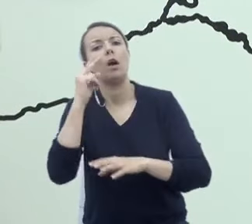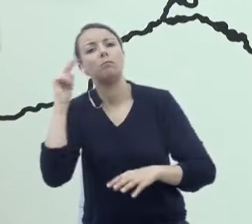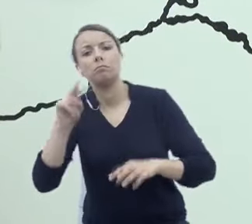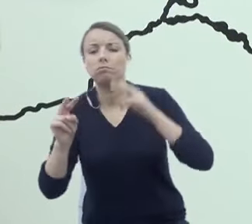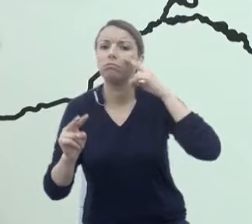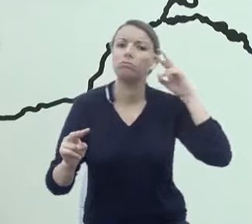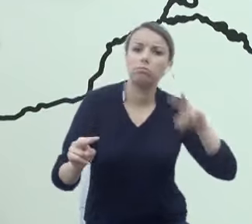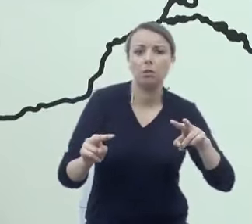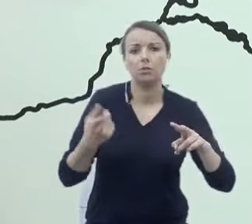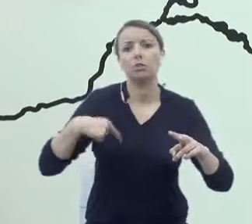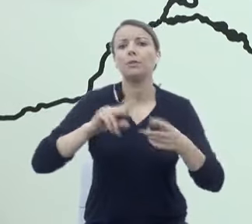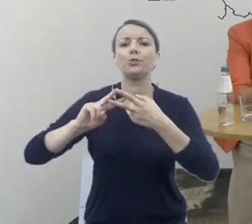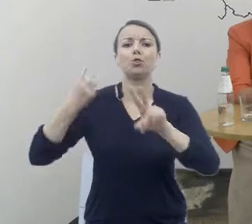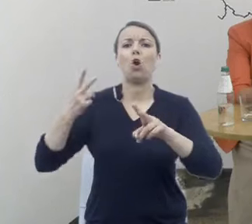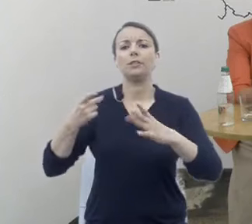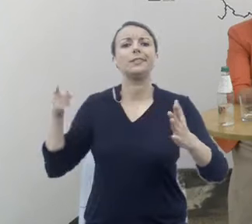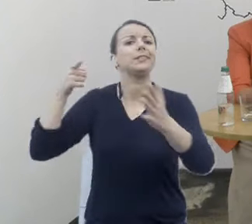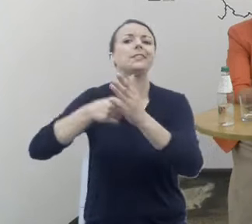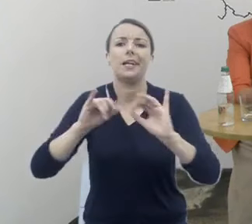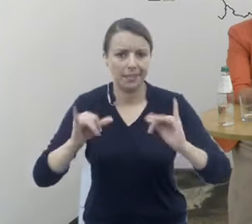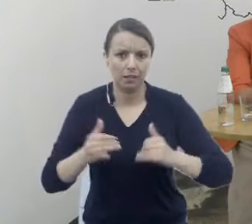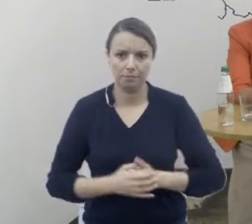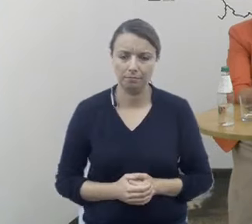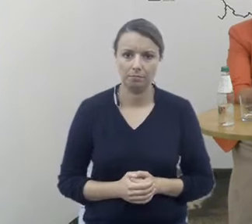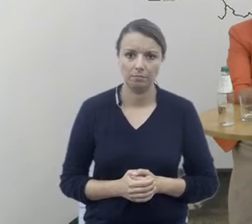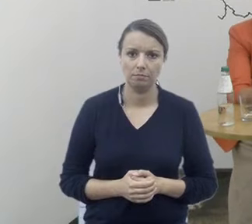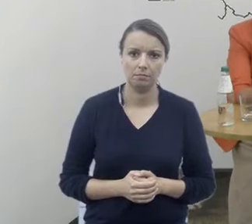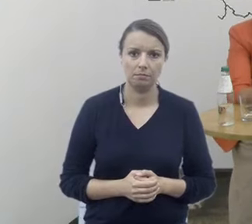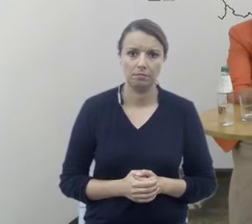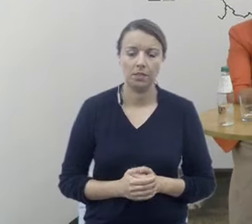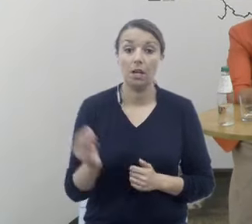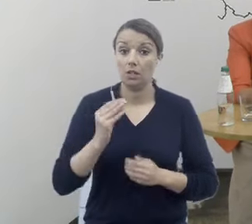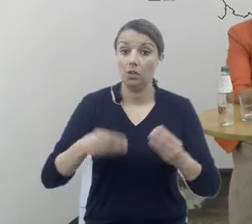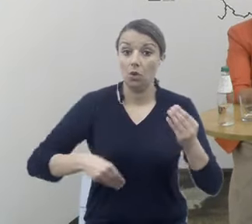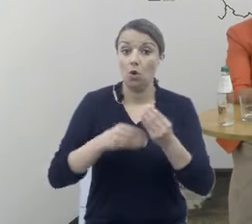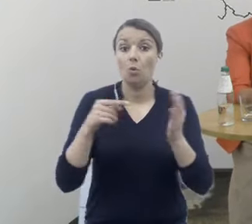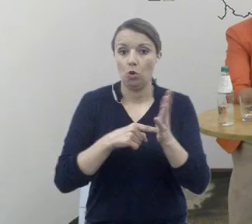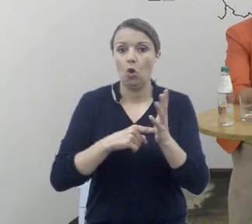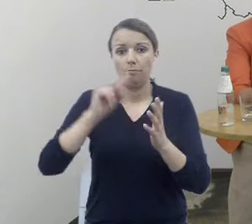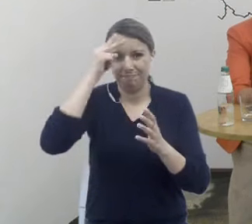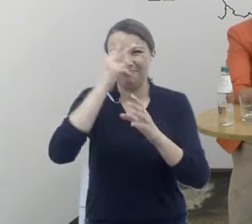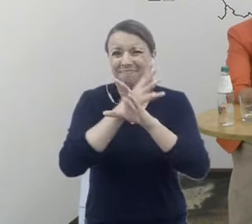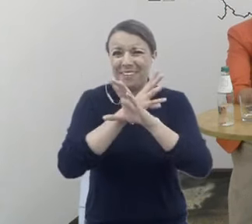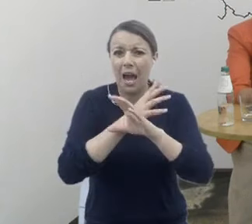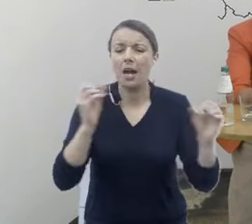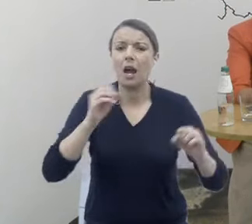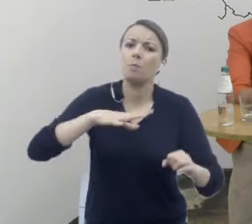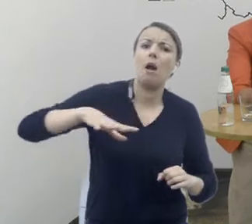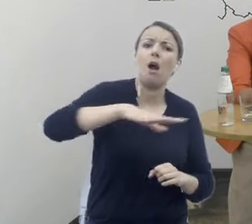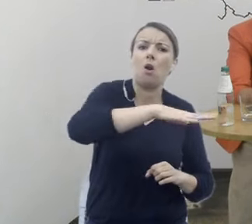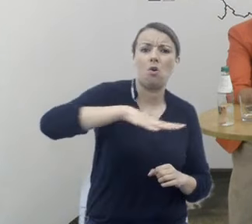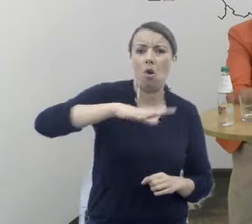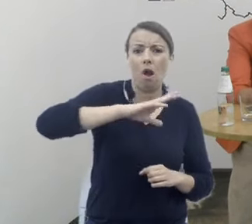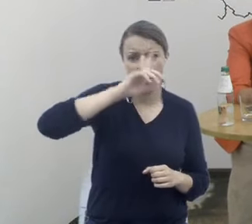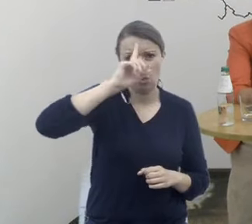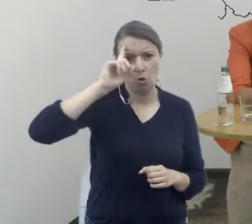dokąd idziemy. Natomiast jeszcze jedno, bo to jest trauma tej lokalnej społeczności.